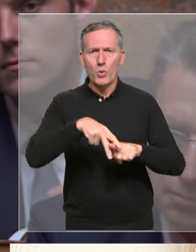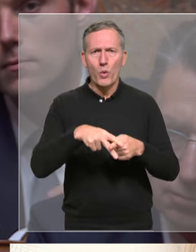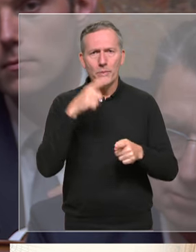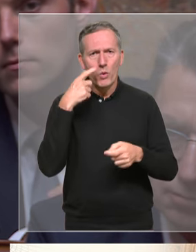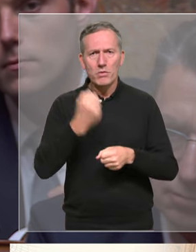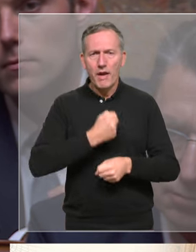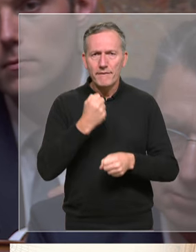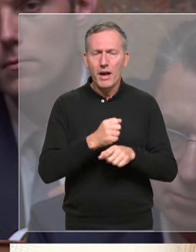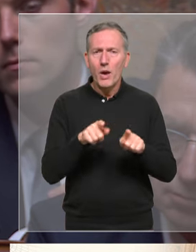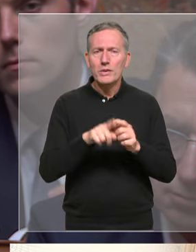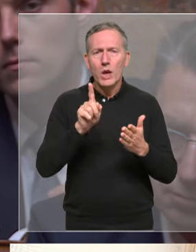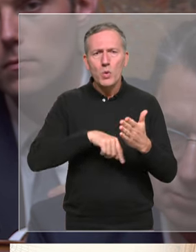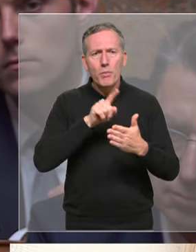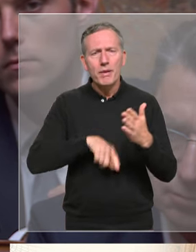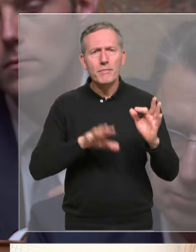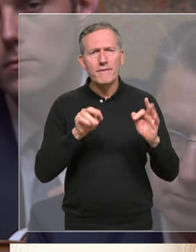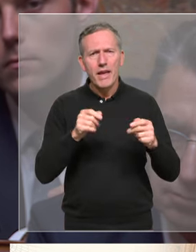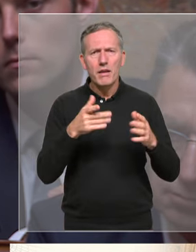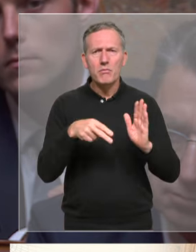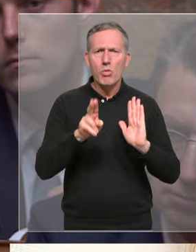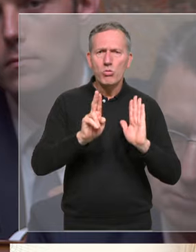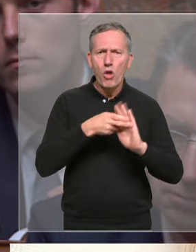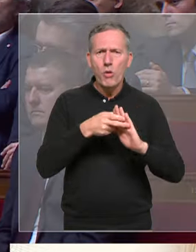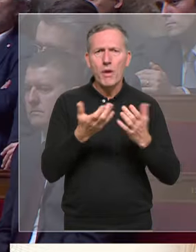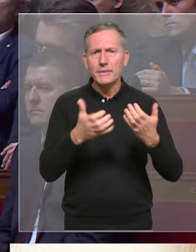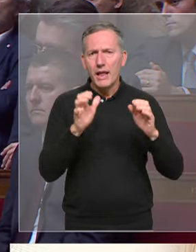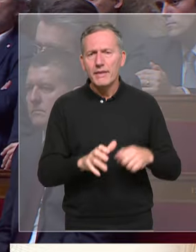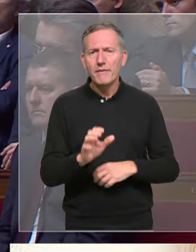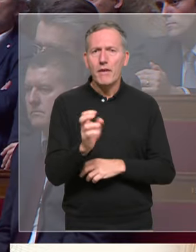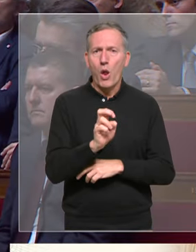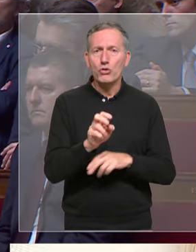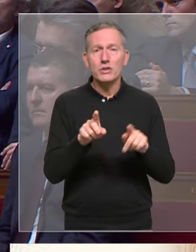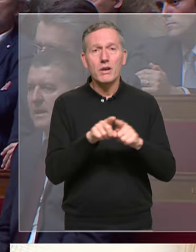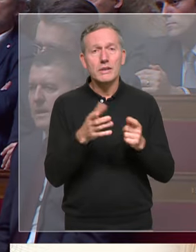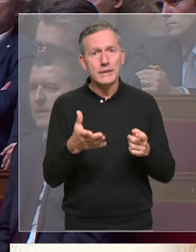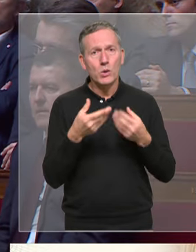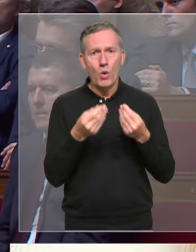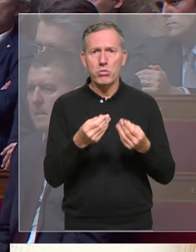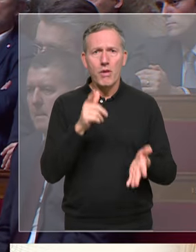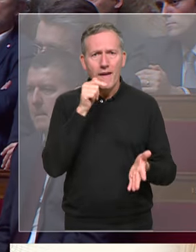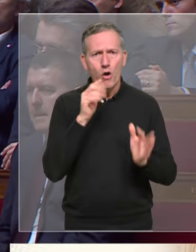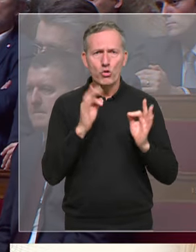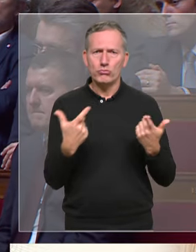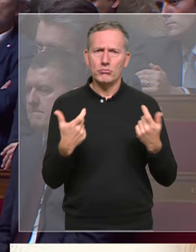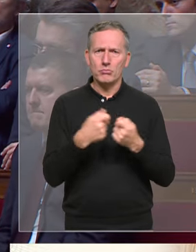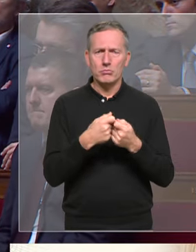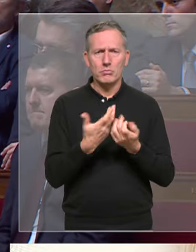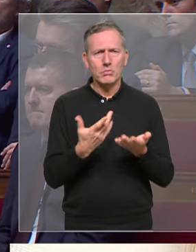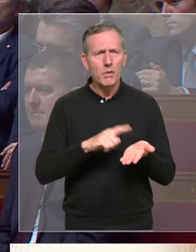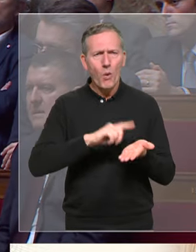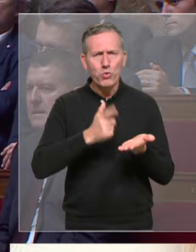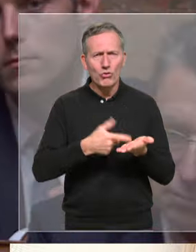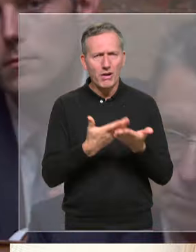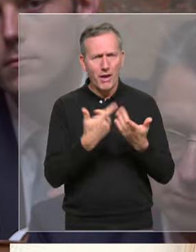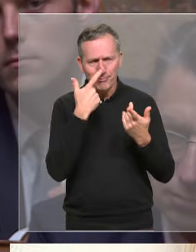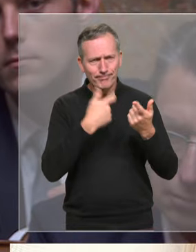suppression des normes administratives et écologistes et le juste prix de leurs efforts. Loin d'être une question de budget, ces mesures sont plutôt une